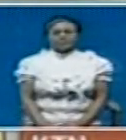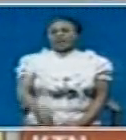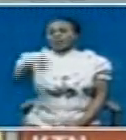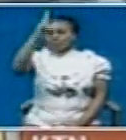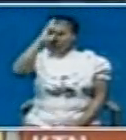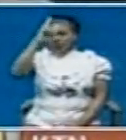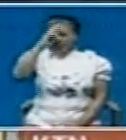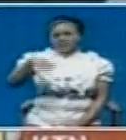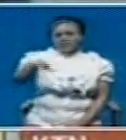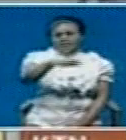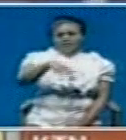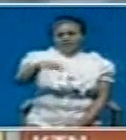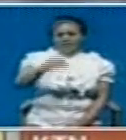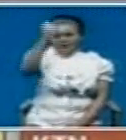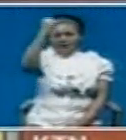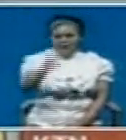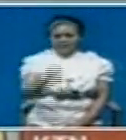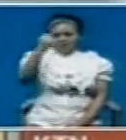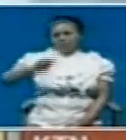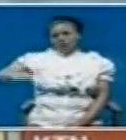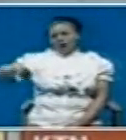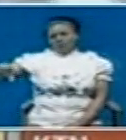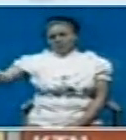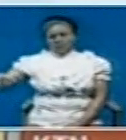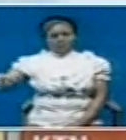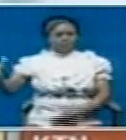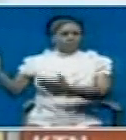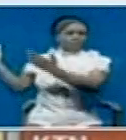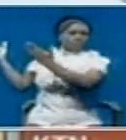Polisi katika eneo la Kisaju, kaunti ya Kajiado,